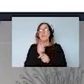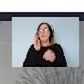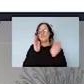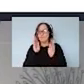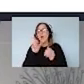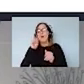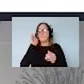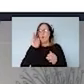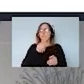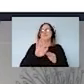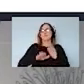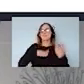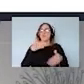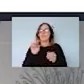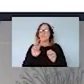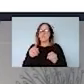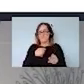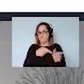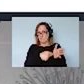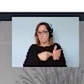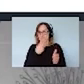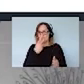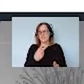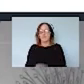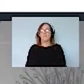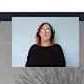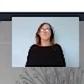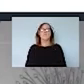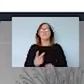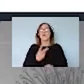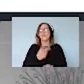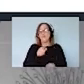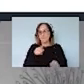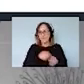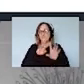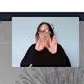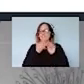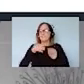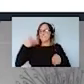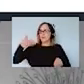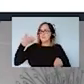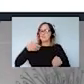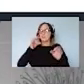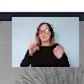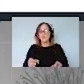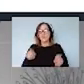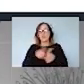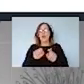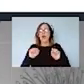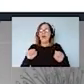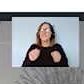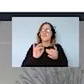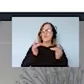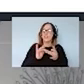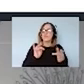również będą na tej stronie, którą tutaj Państwo widzą, dostępne. Tam też są wszystkie prezentacje i ta dzisiejsza również z aktywnymi linkami, o